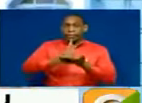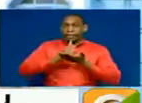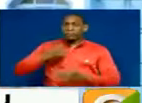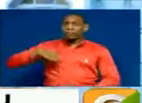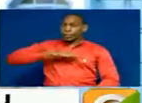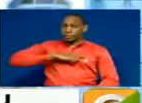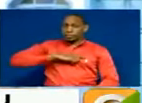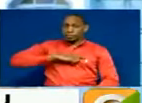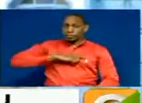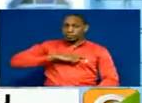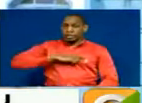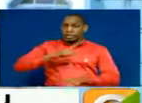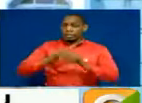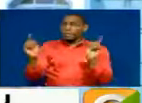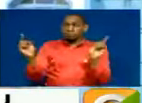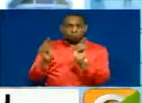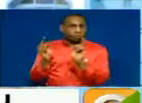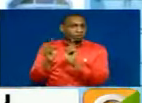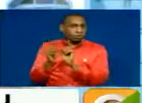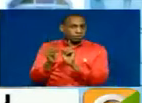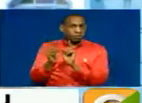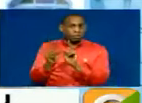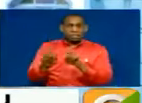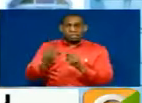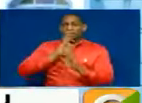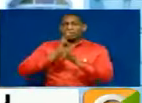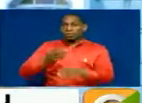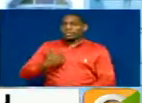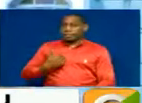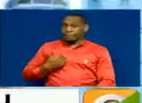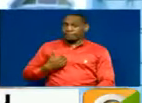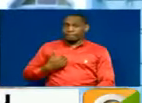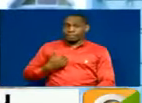wametusaidia kwa muda mfupi na